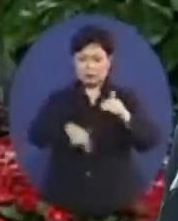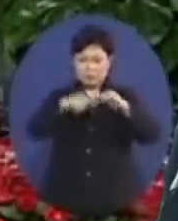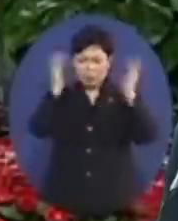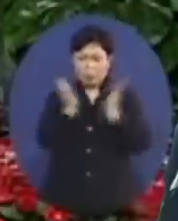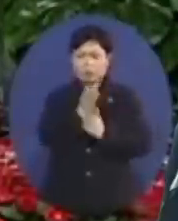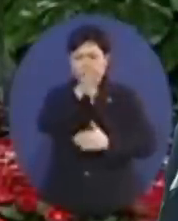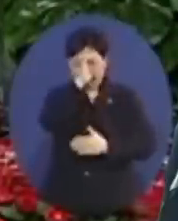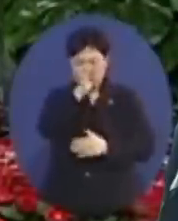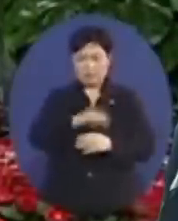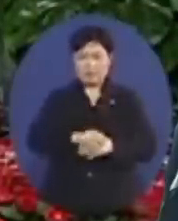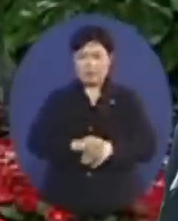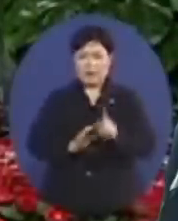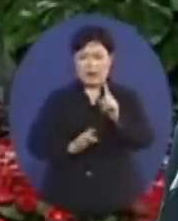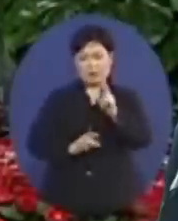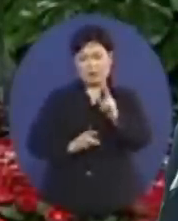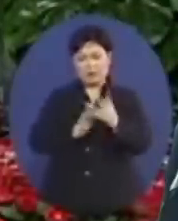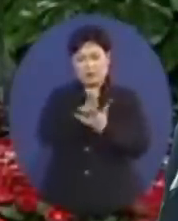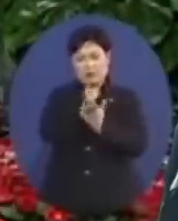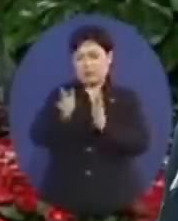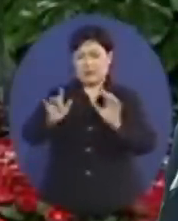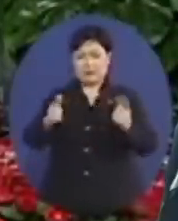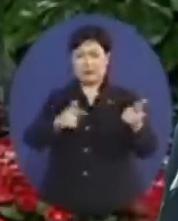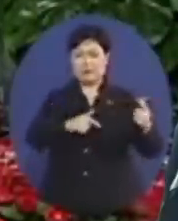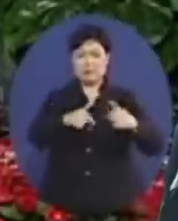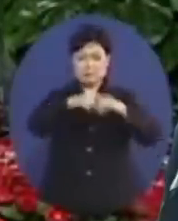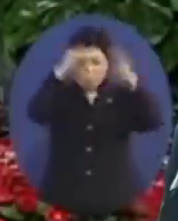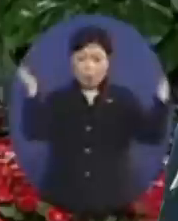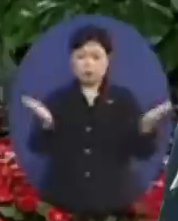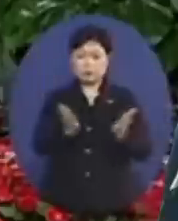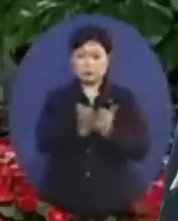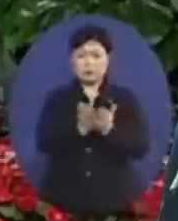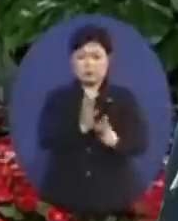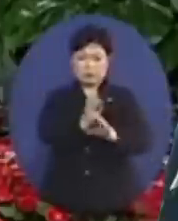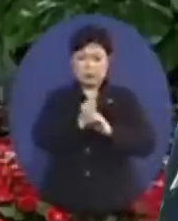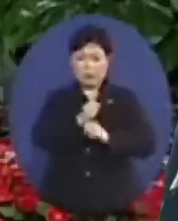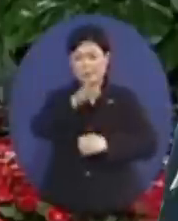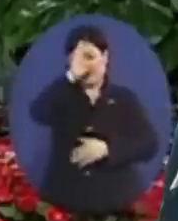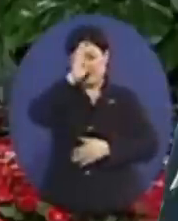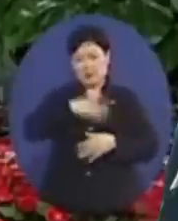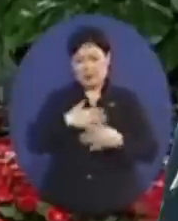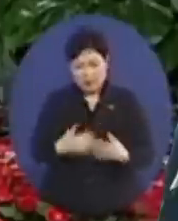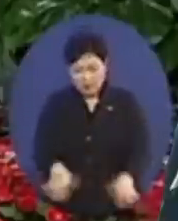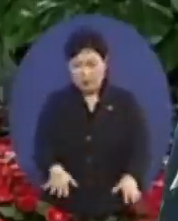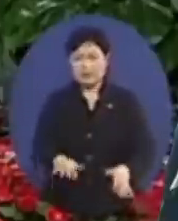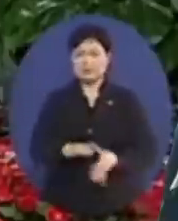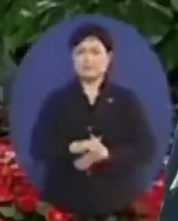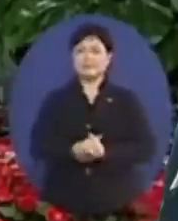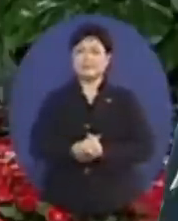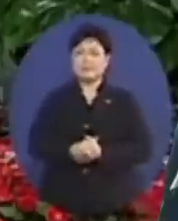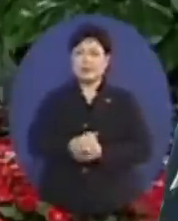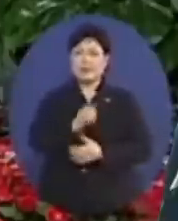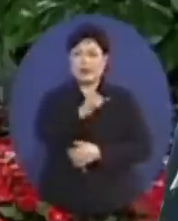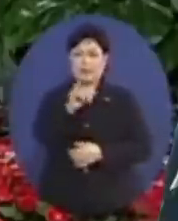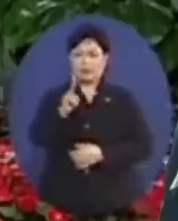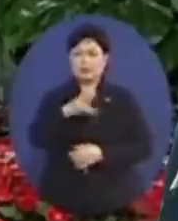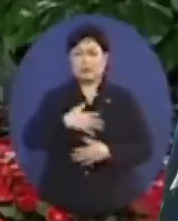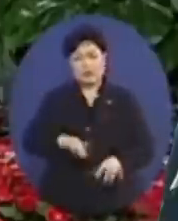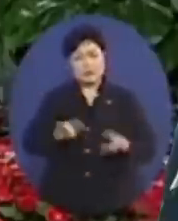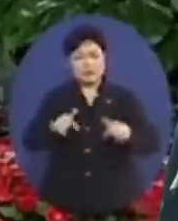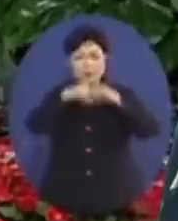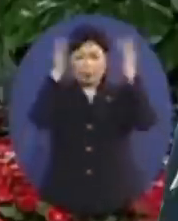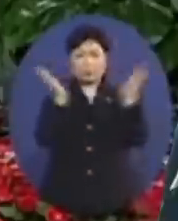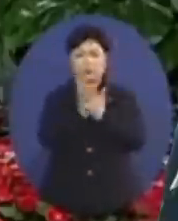병입니다. 한두 가지 병이 아닙니다. 그리고 모든 약한 것입니다. 한두 가지 약한 것 아니고 모든 약한